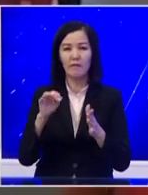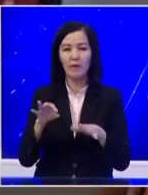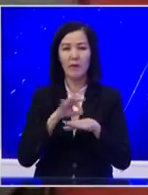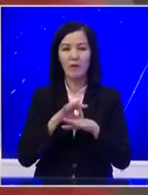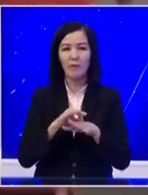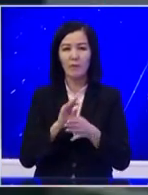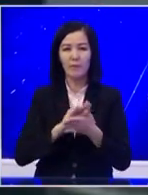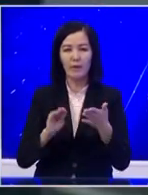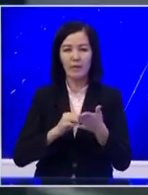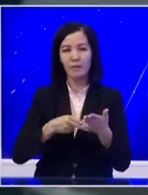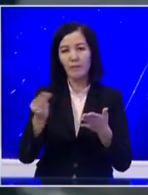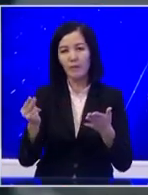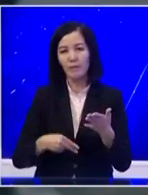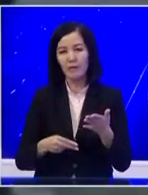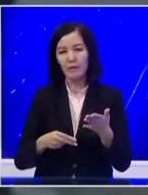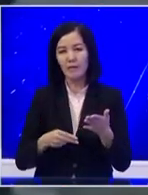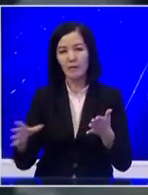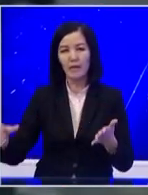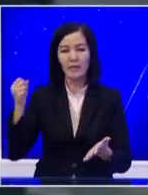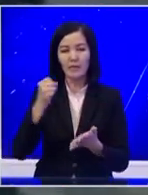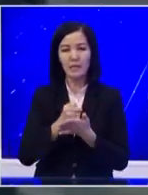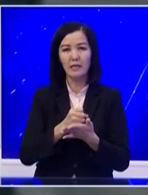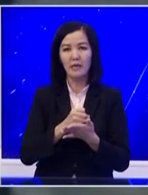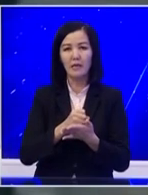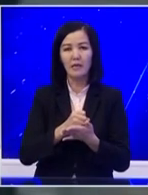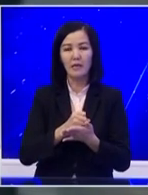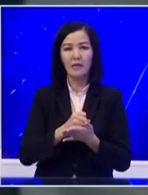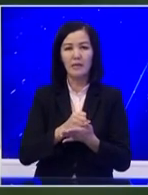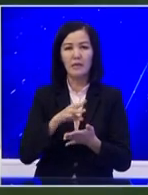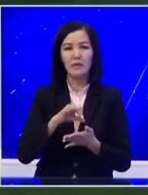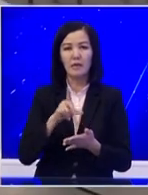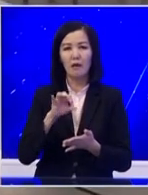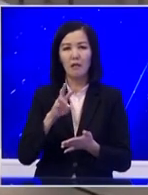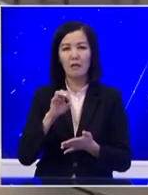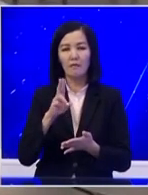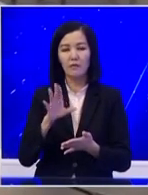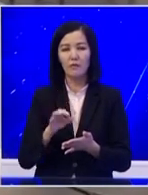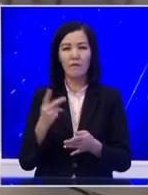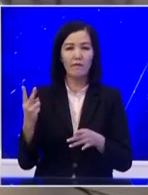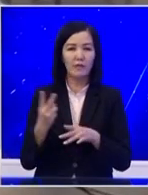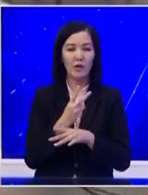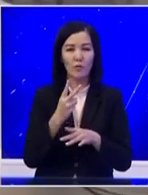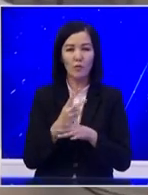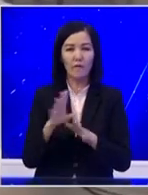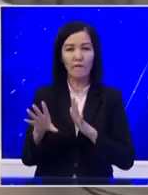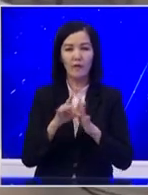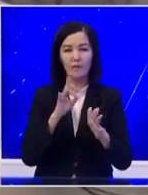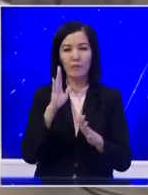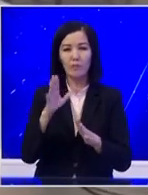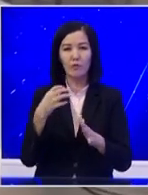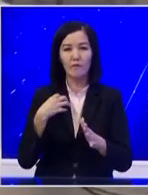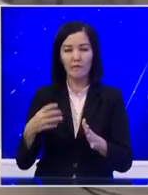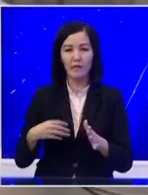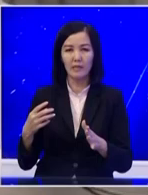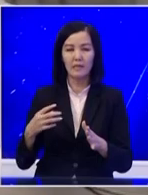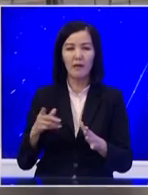подписей в поддержку выдвижения в качестве кандидата президента Светланы Тихановской. Второй тур муниципальных выборов состоится во Франции в